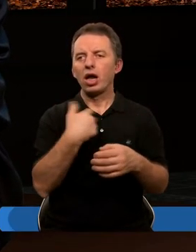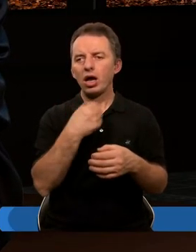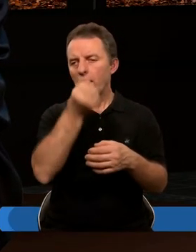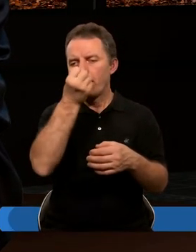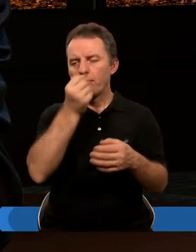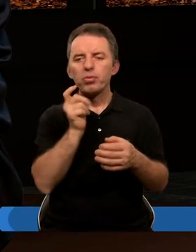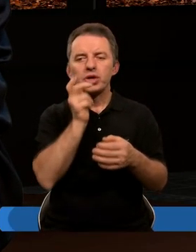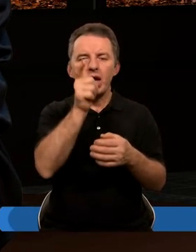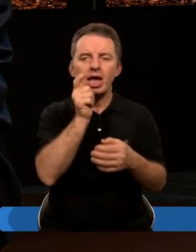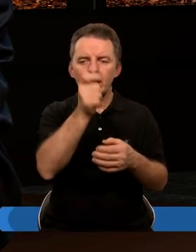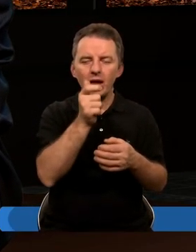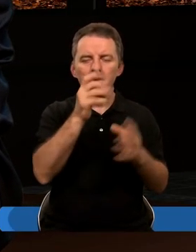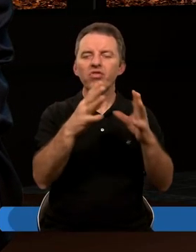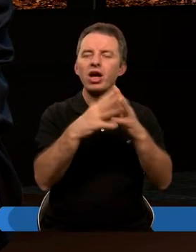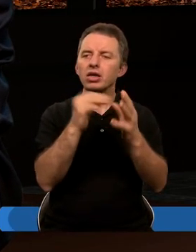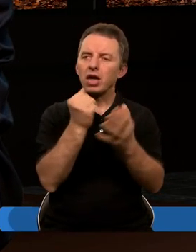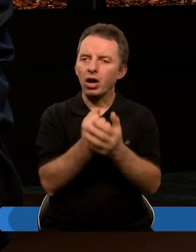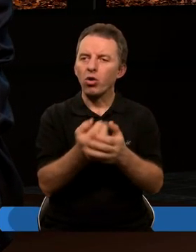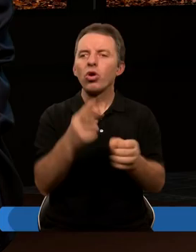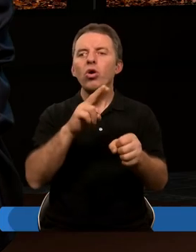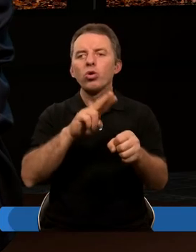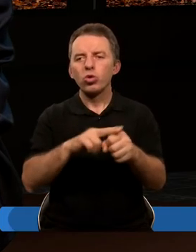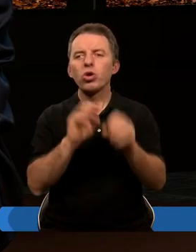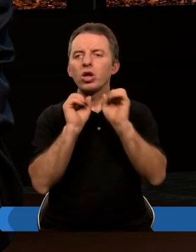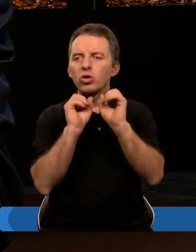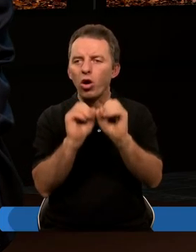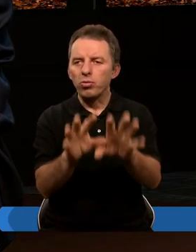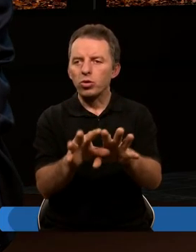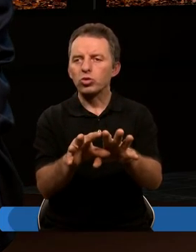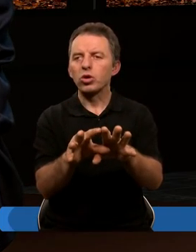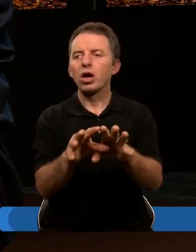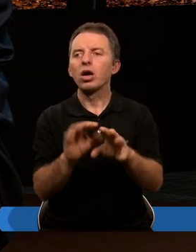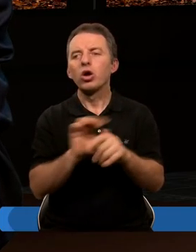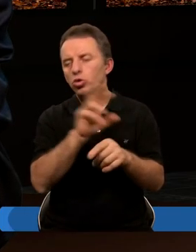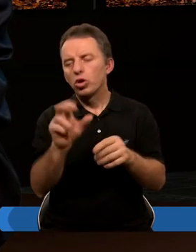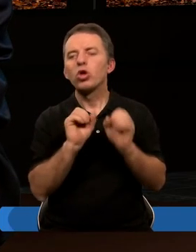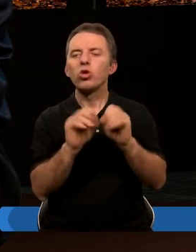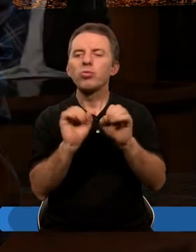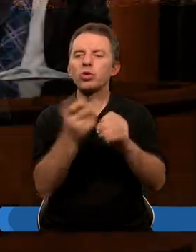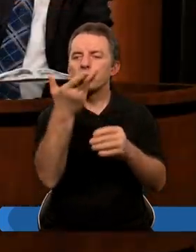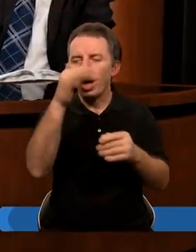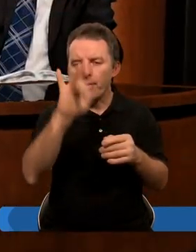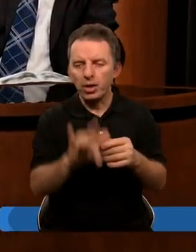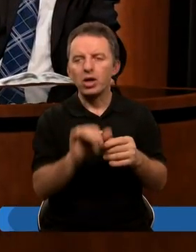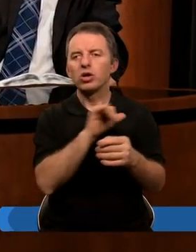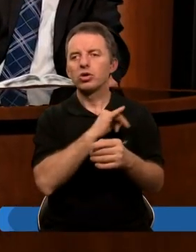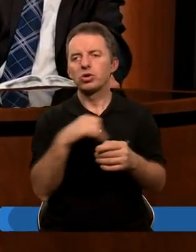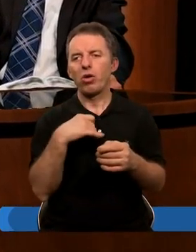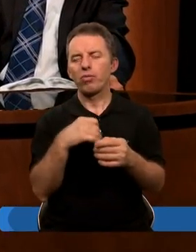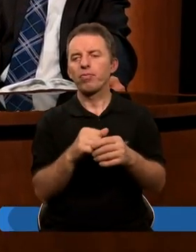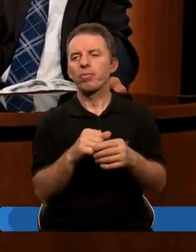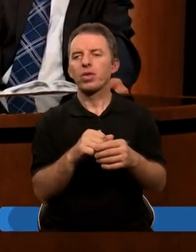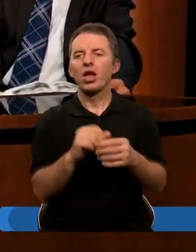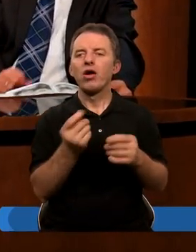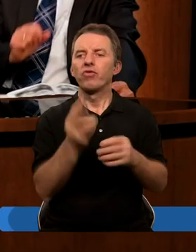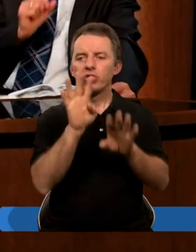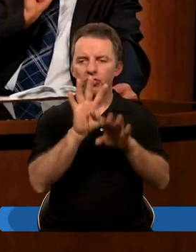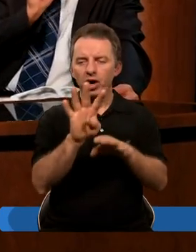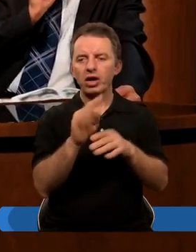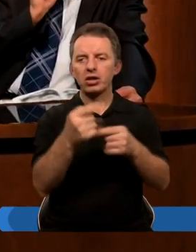przestępstwa zakonu, których dopuszczaliśmy się czy dopuszczamy się. W czwartym